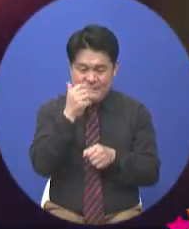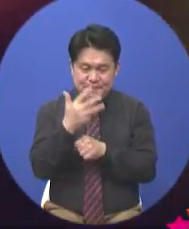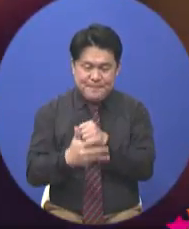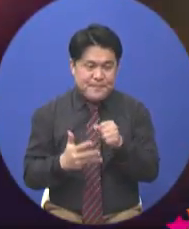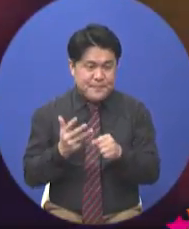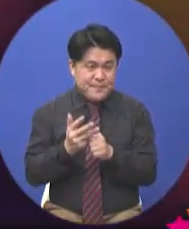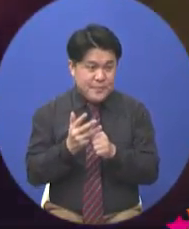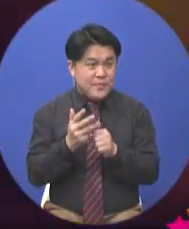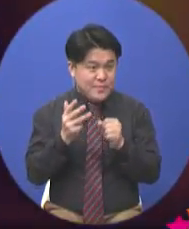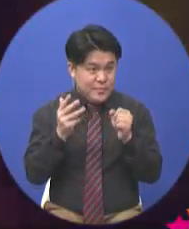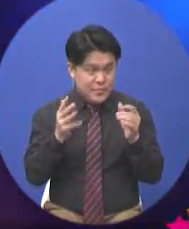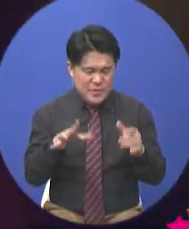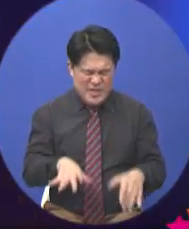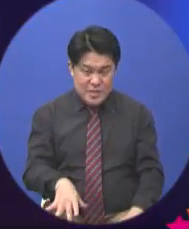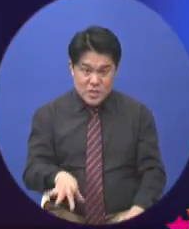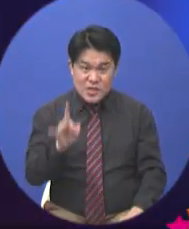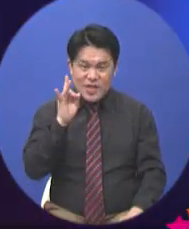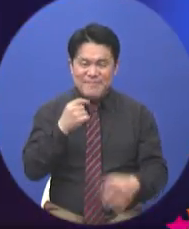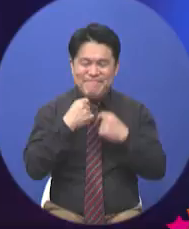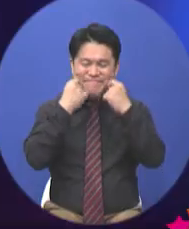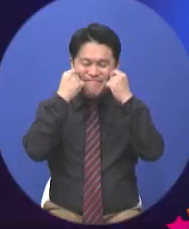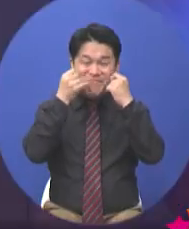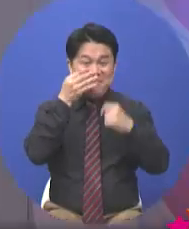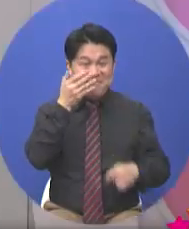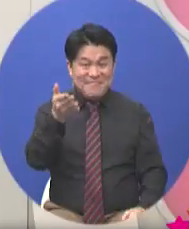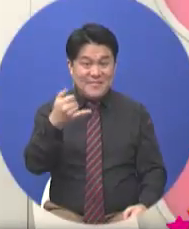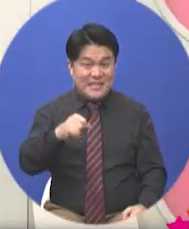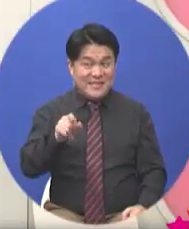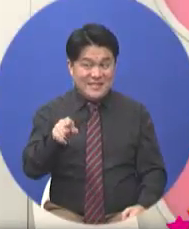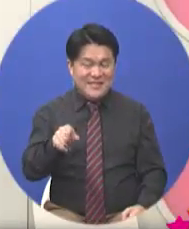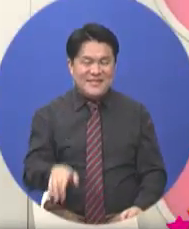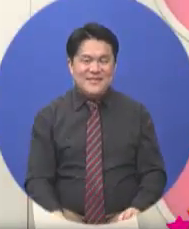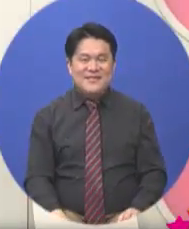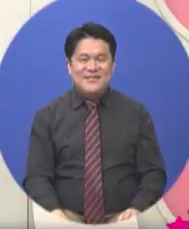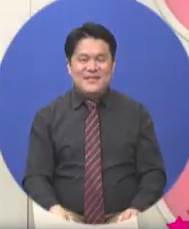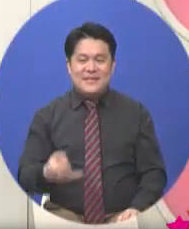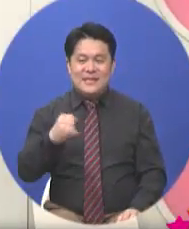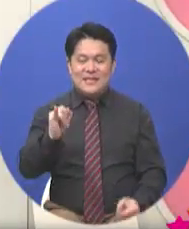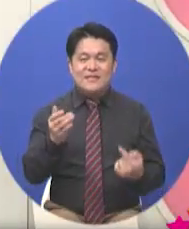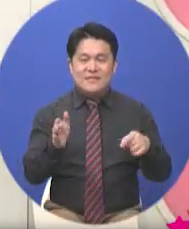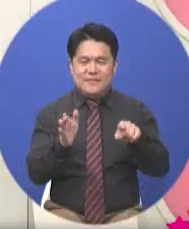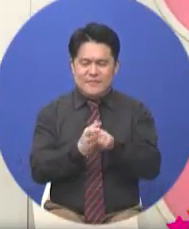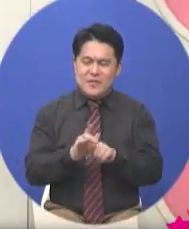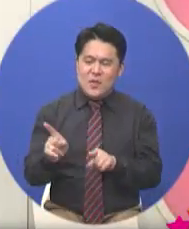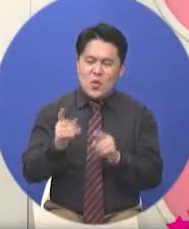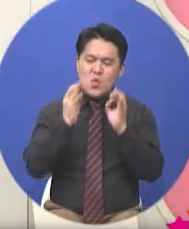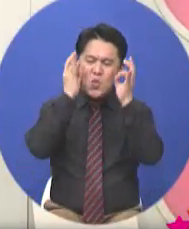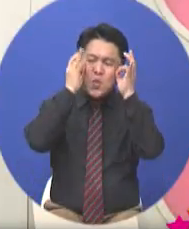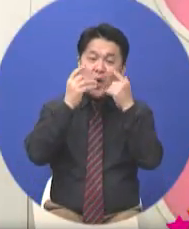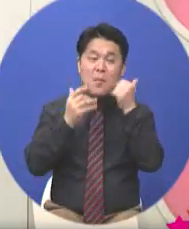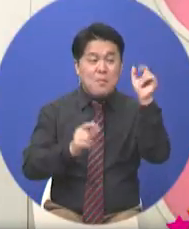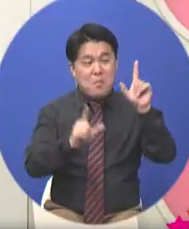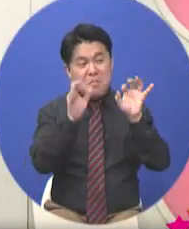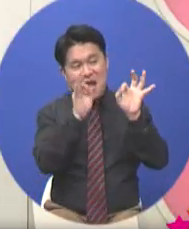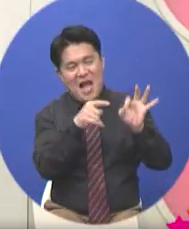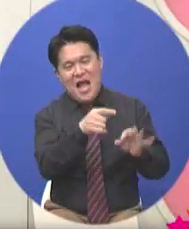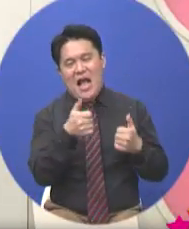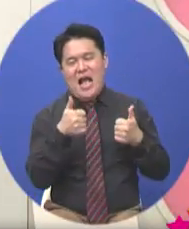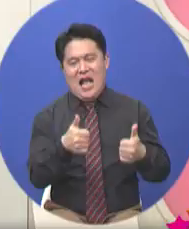8년 만에 처음으로 미소를 보였다고 하는데요. 딸을 위해서 저렇게 노력하는 아빠의